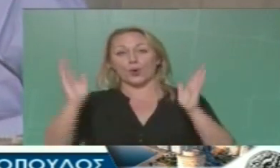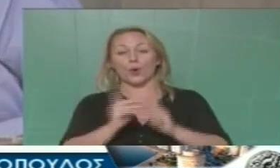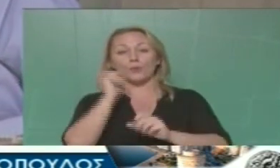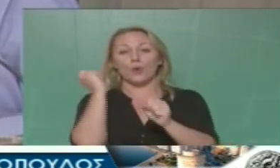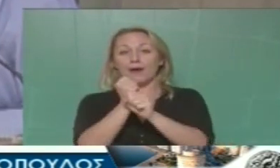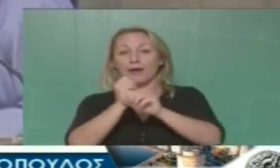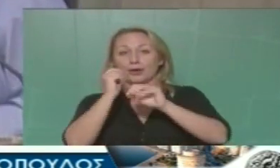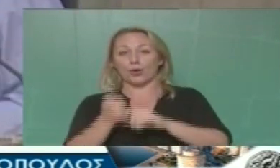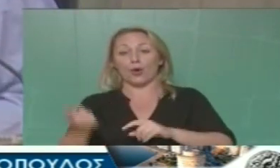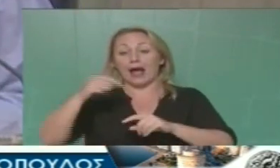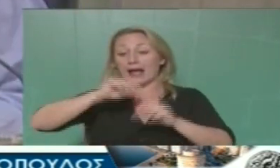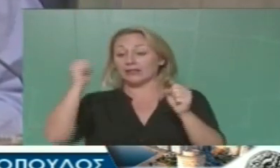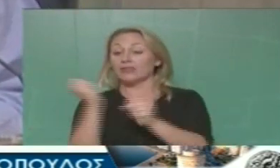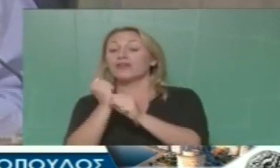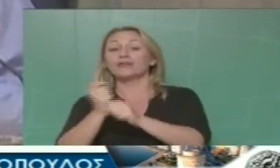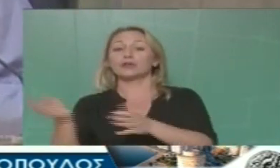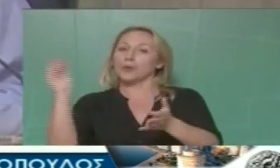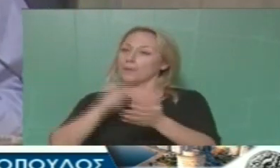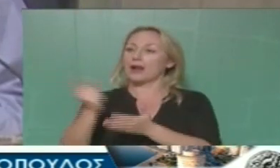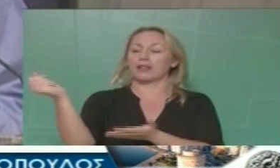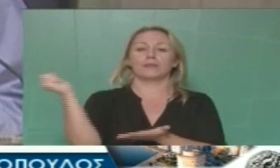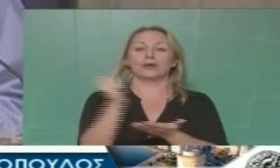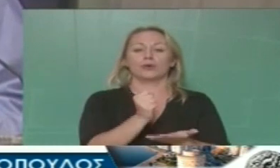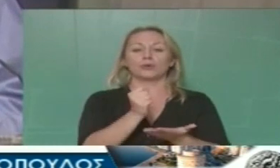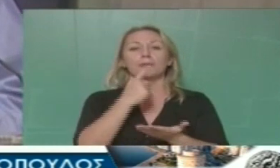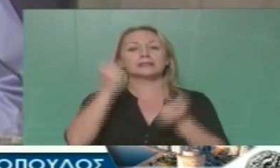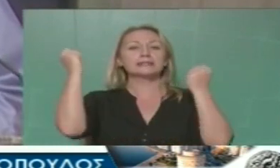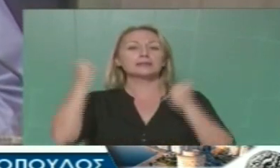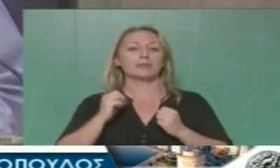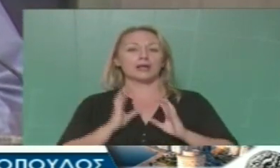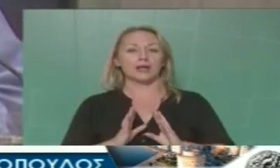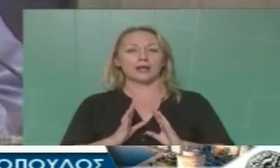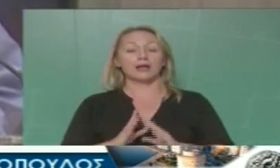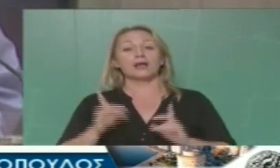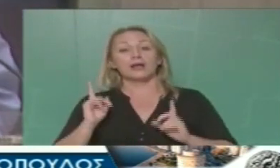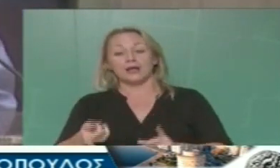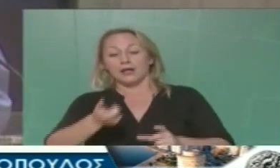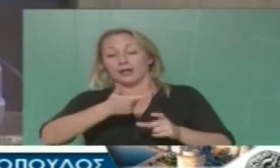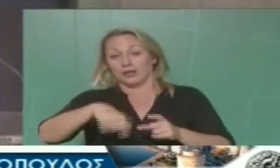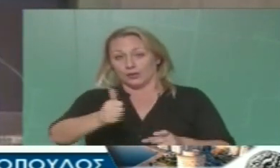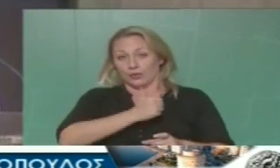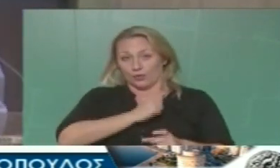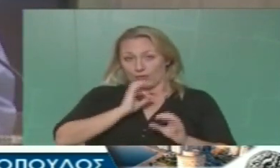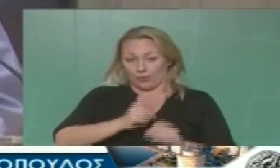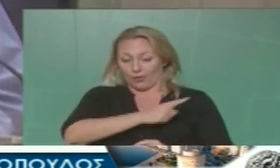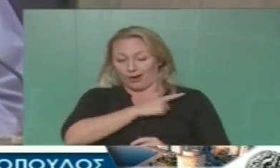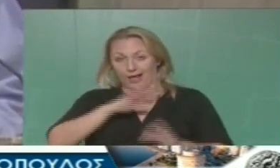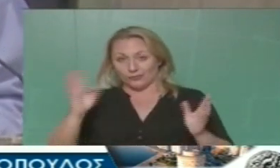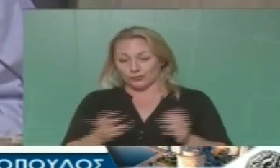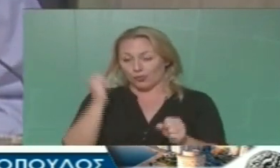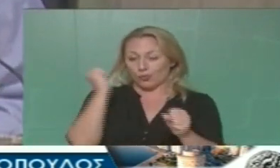αλλά και από τη μη εκτέλεση έργου και από θετική ζημία. Βλέπετε, ο εργολάβος είτε δουλεύει είτε δεν δουλεύει, πληρώνεται και μάλιστα